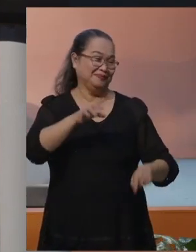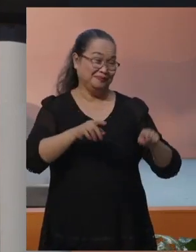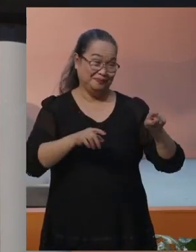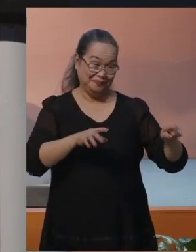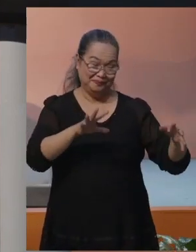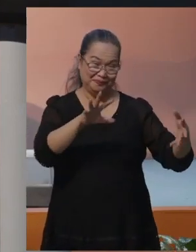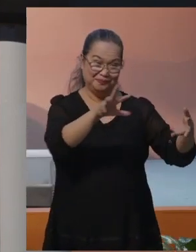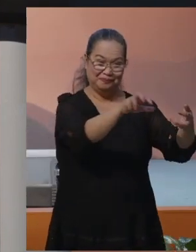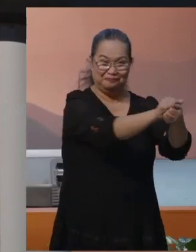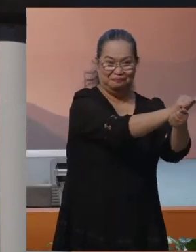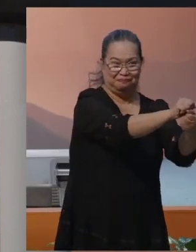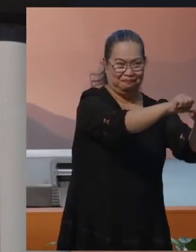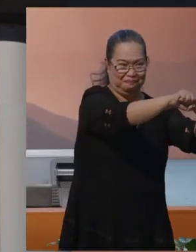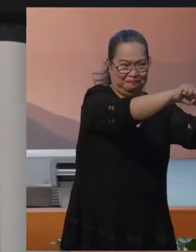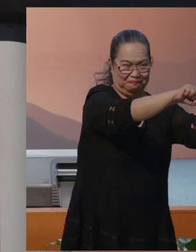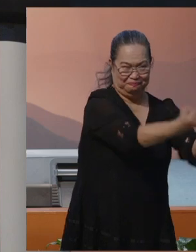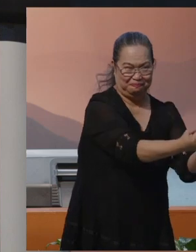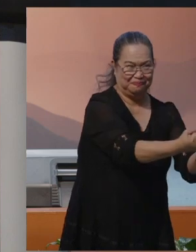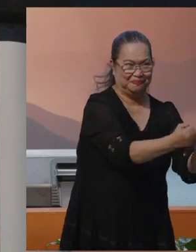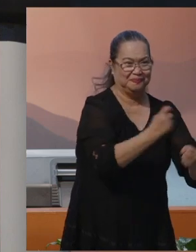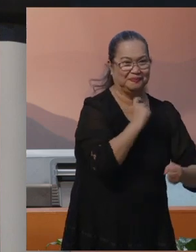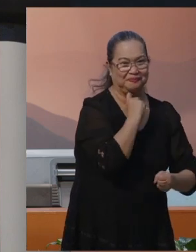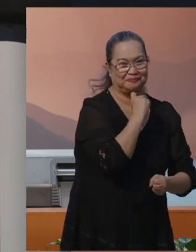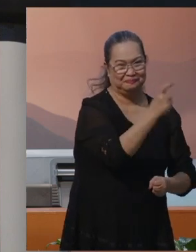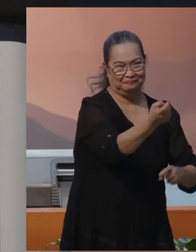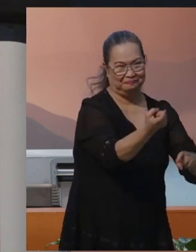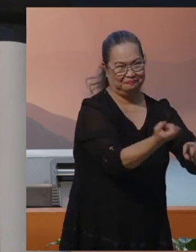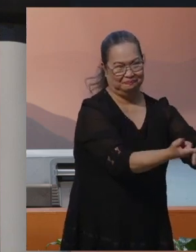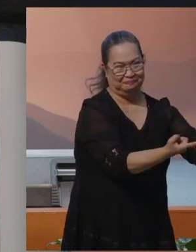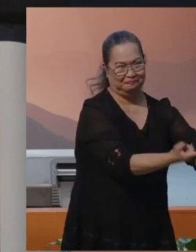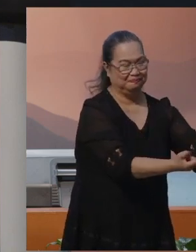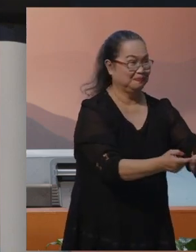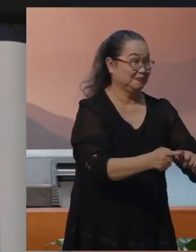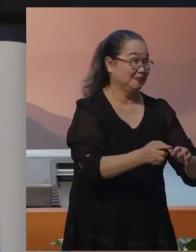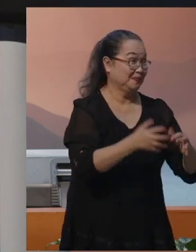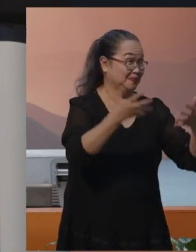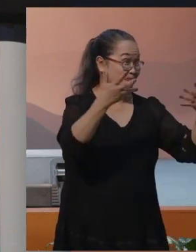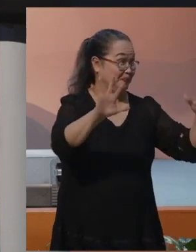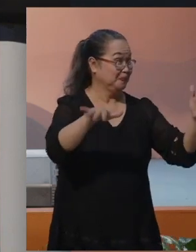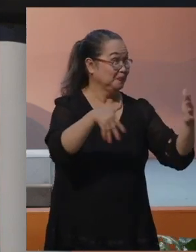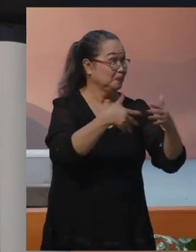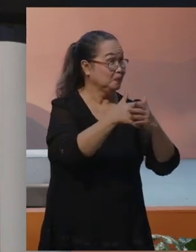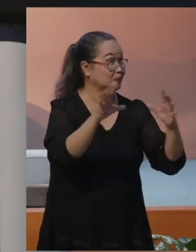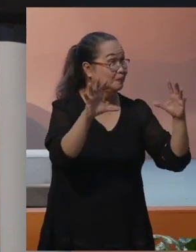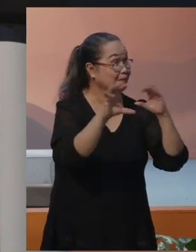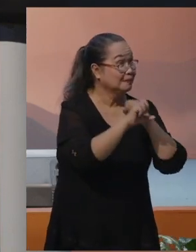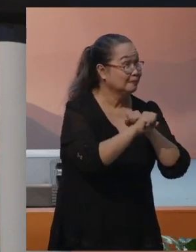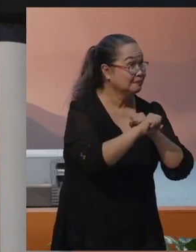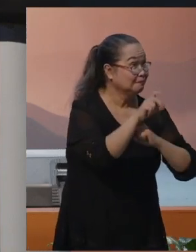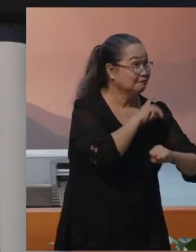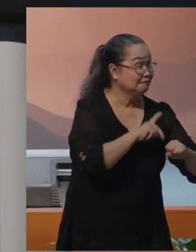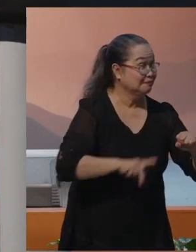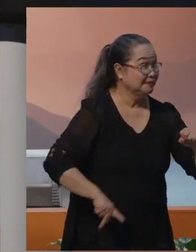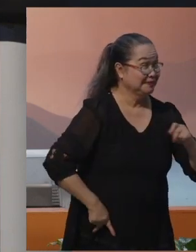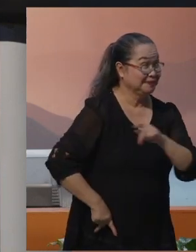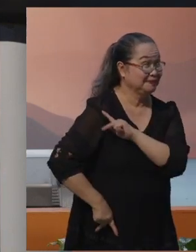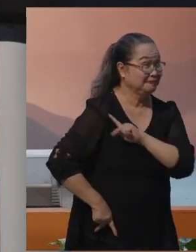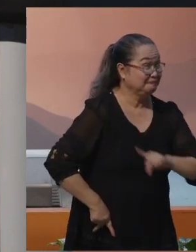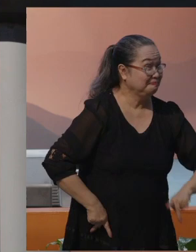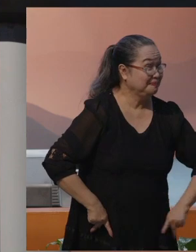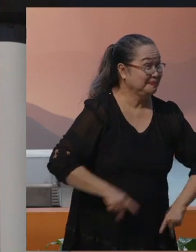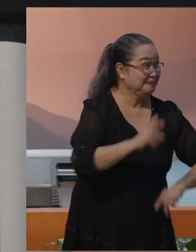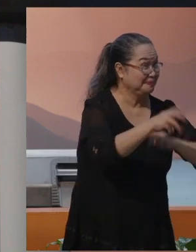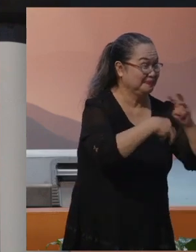break them with a rod of iron. Ang katapusan ng lahat ng hamon ng mga hari-harian ng mundong ito sa paghahari